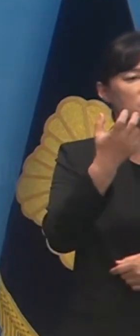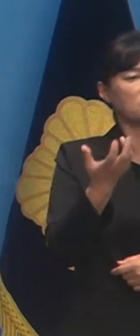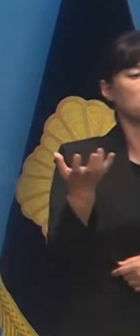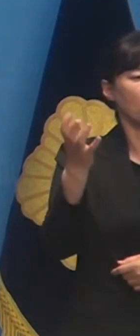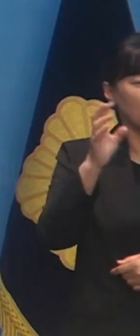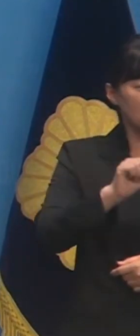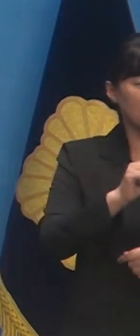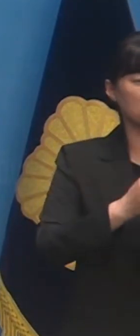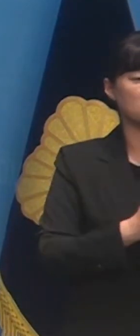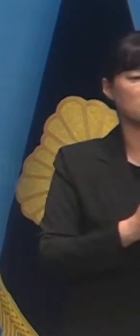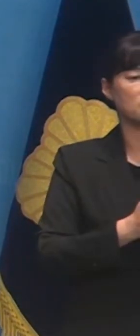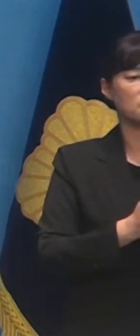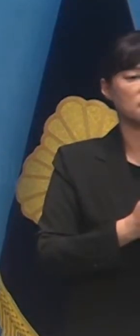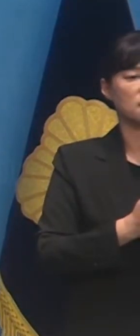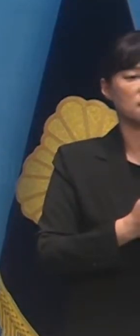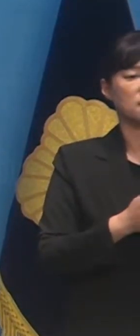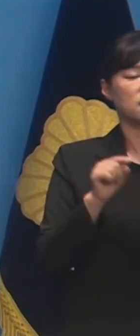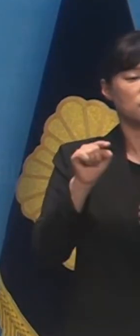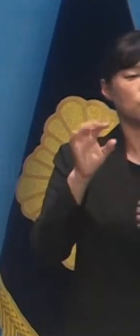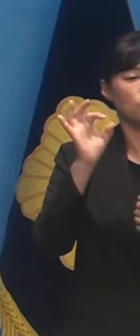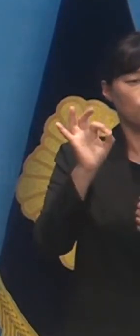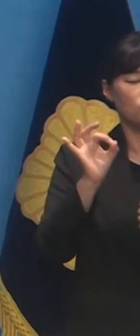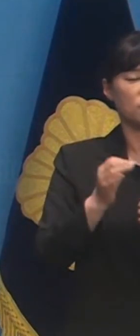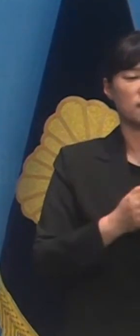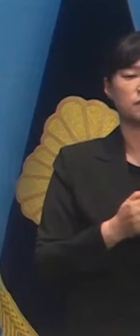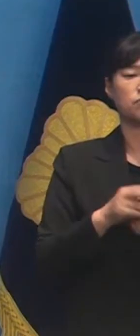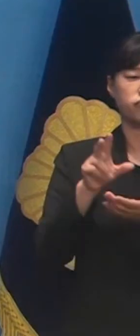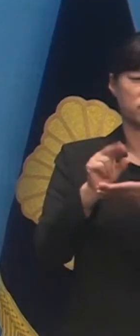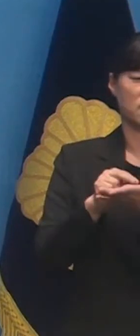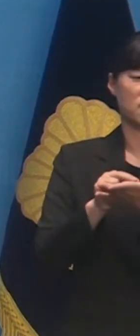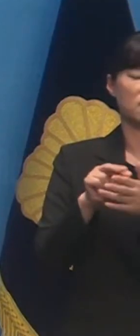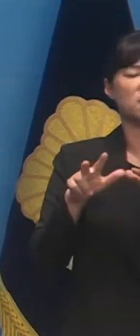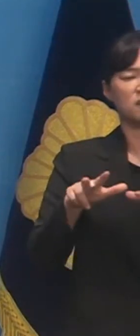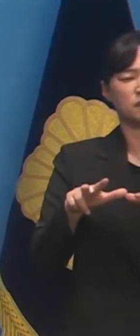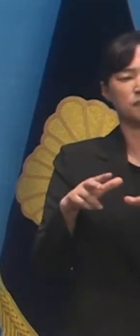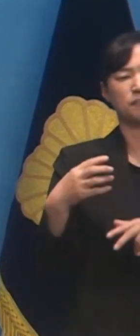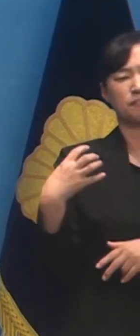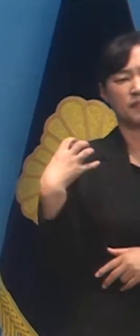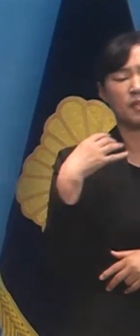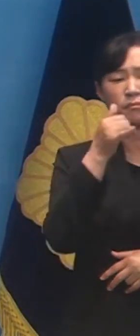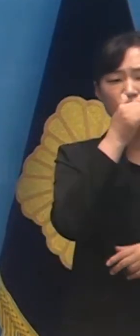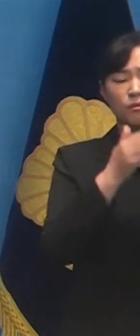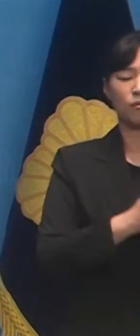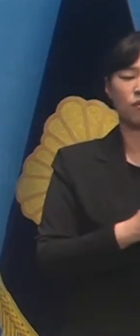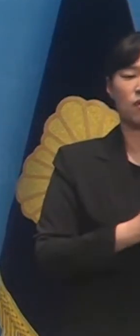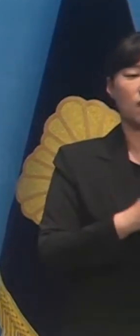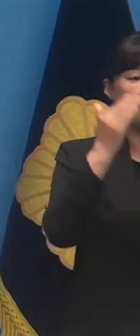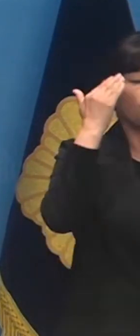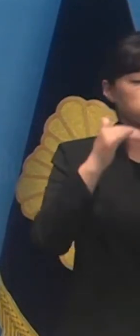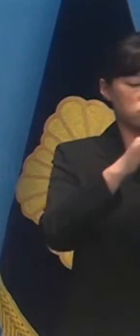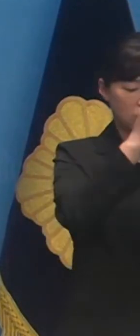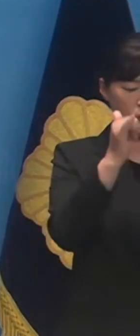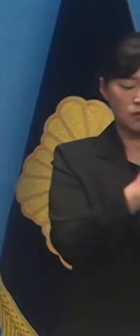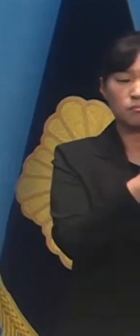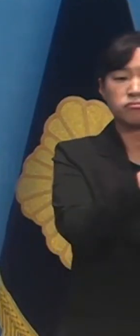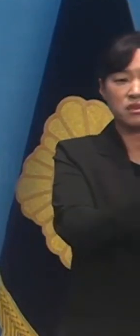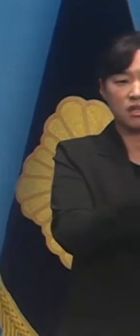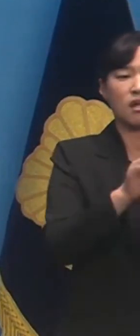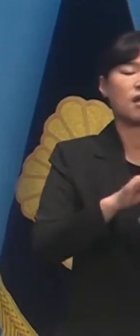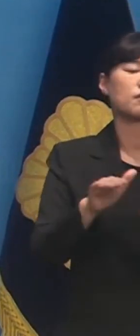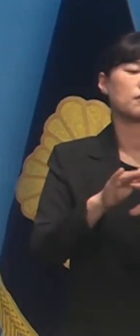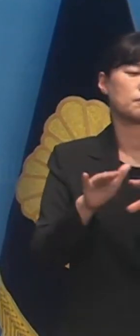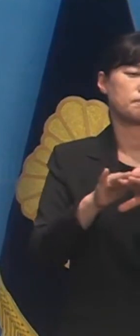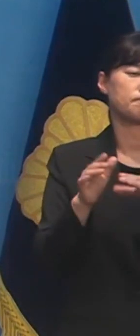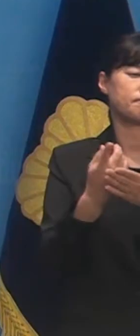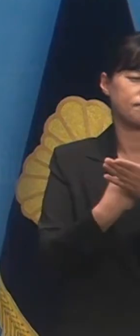470억이라는 손배폭탄이 그들 앞에 던져져 있습니다. 우리 사회는 이런 문제들을